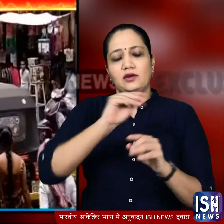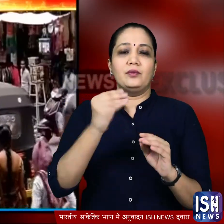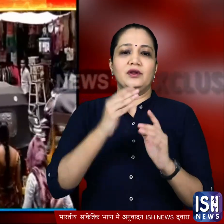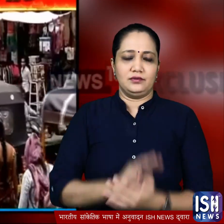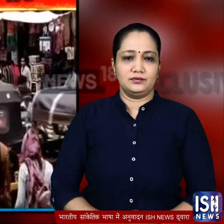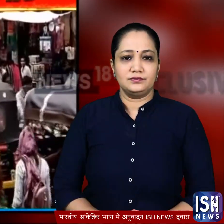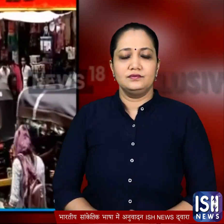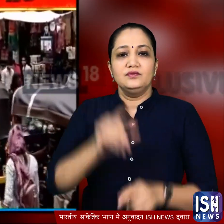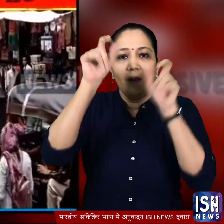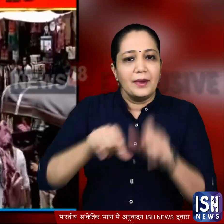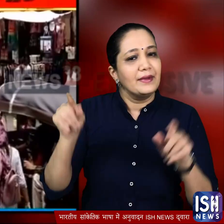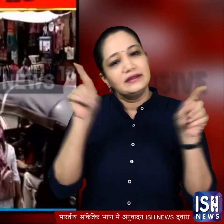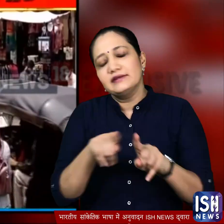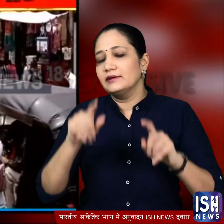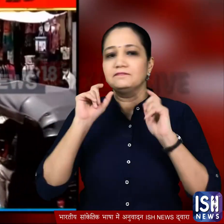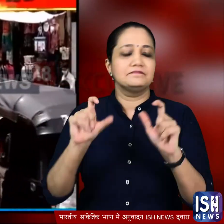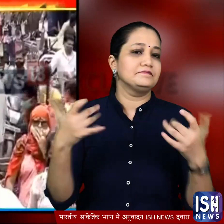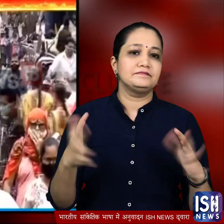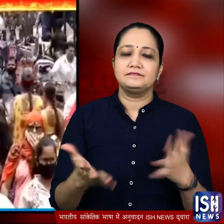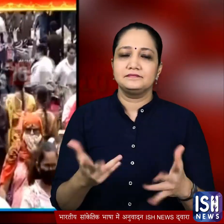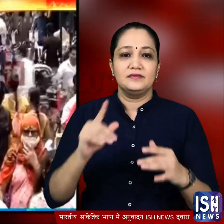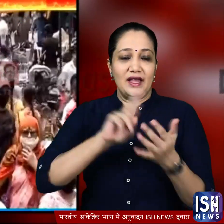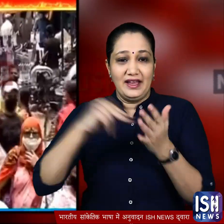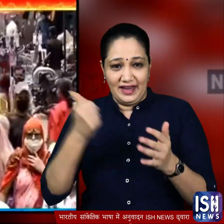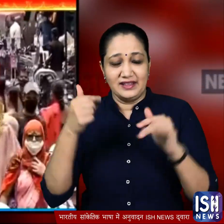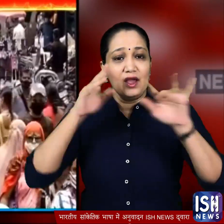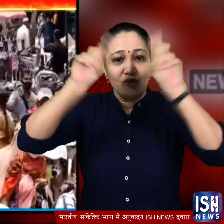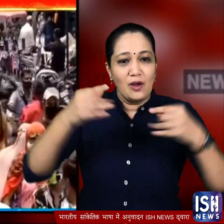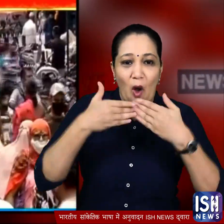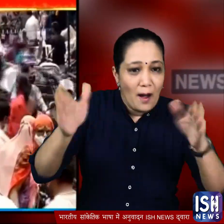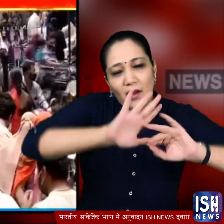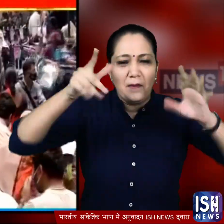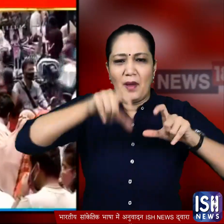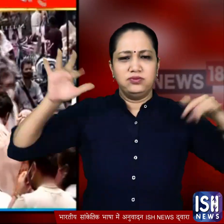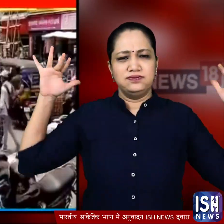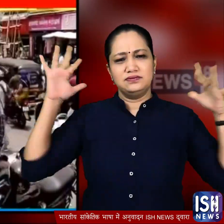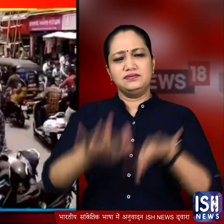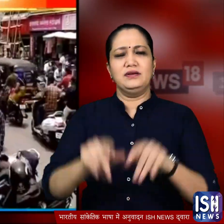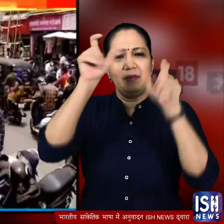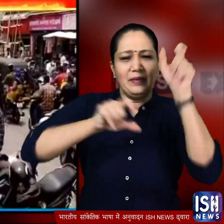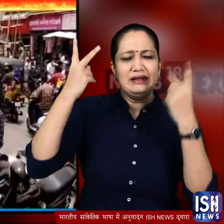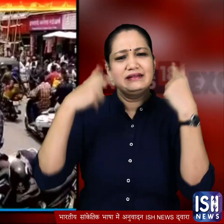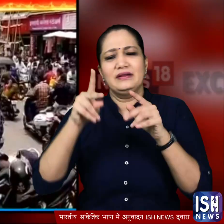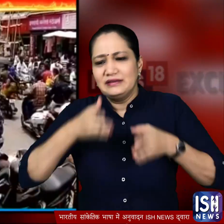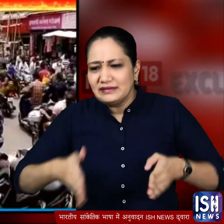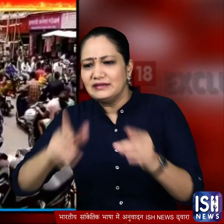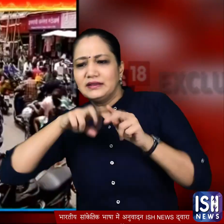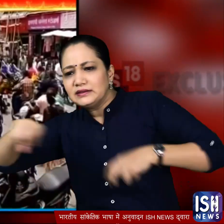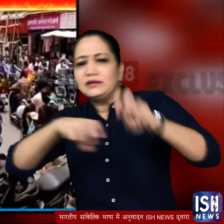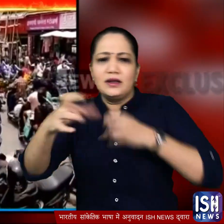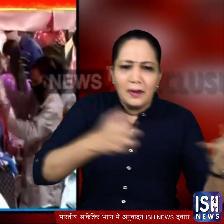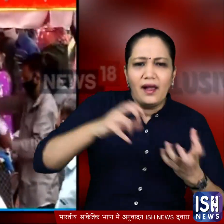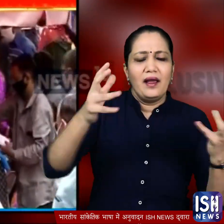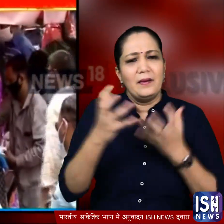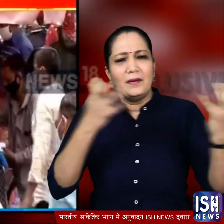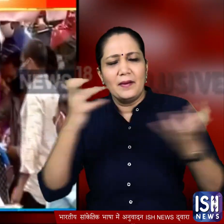पड़ेगा। हालांकि इस दौरान लोगों ने लापरवाही भी जमकर की। नासिक में तो बाजार खुलते ही वहां भारी भीड़ उमड़ पड़ी। बड़ी तादाद में लोग सड़कों पर घूमते दिखाई